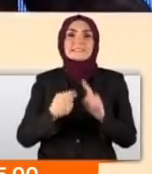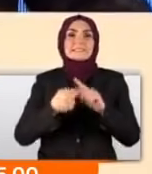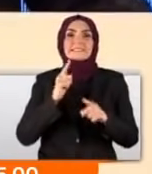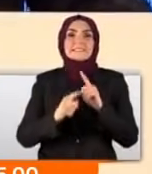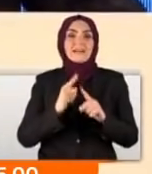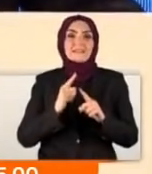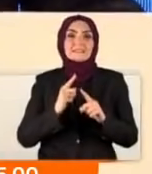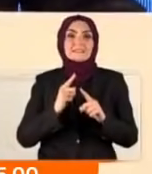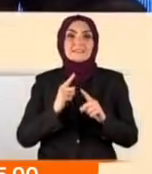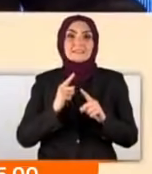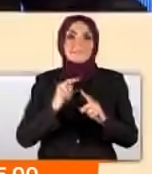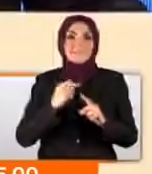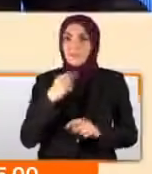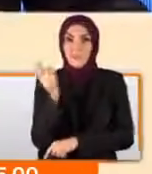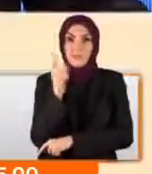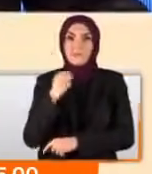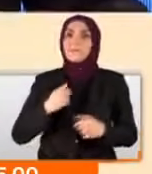irade değildik.